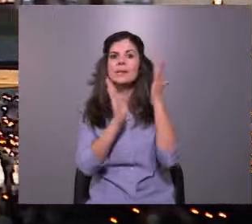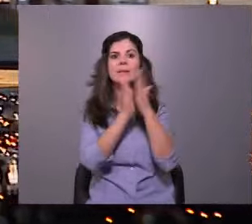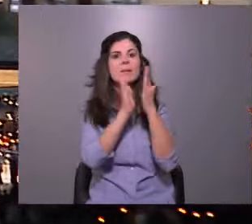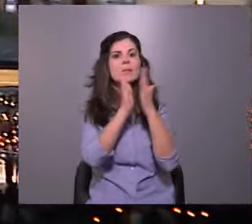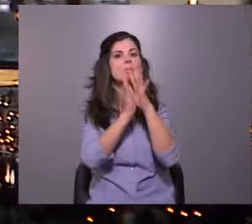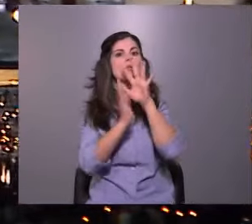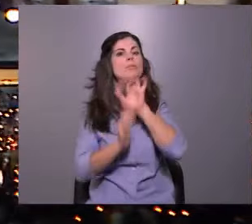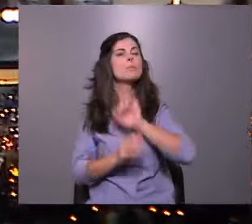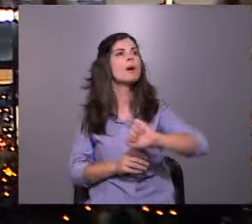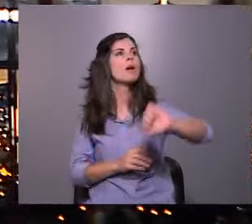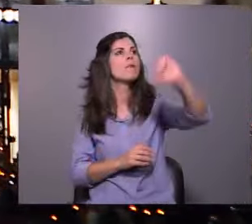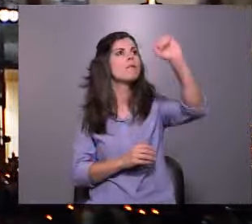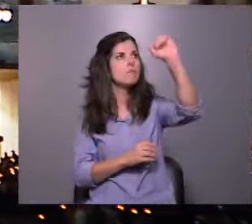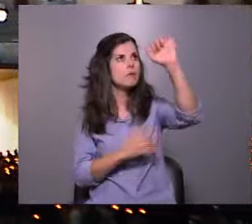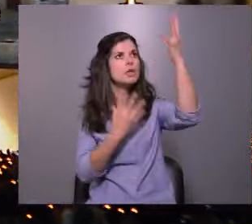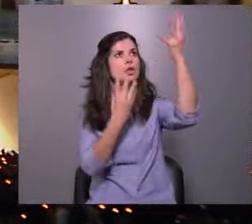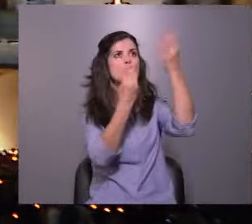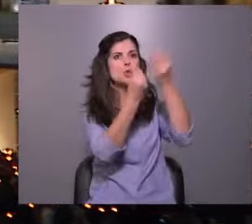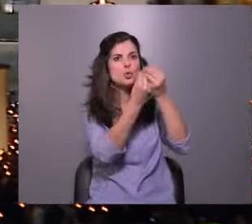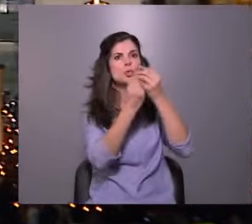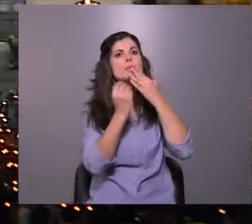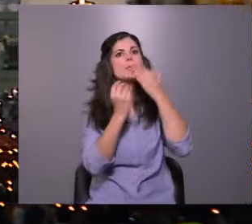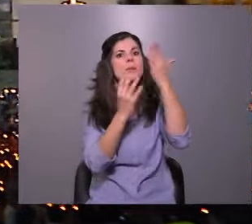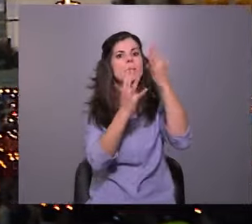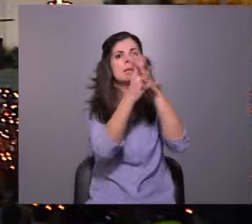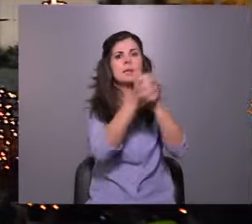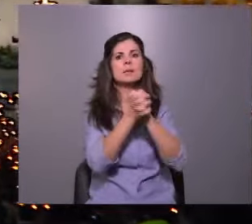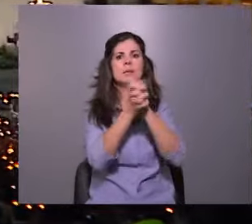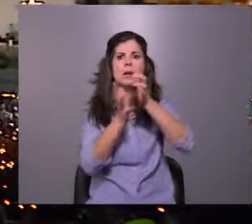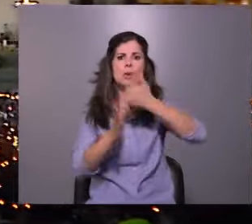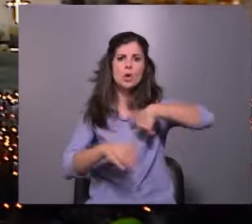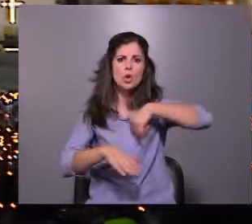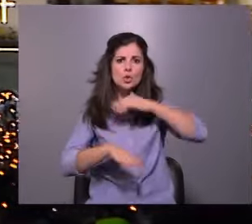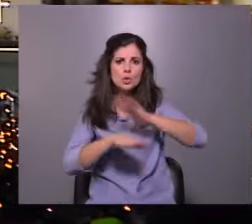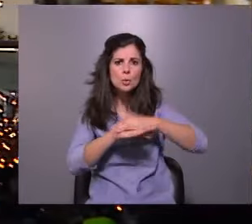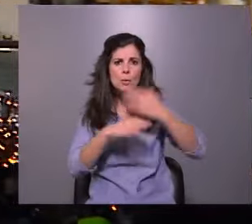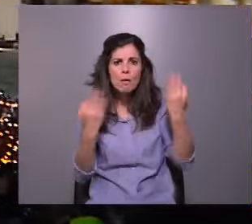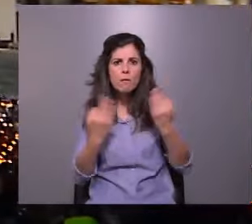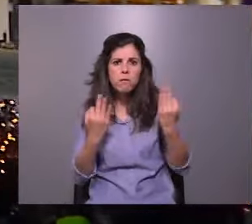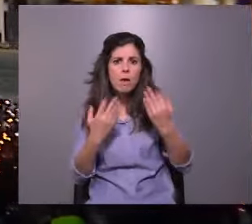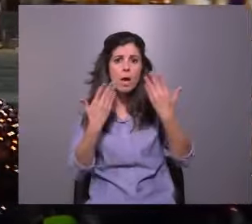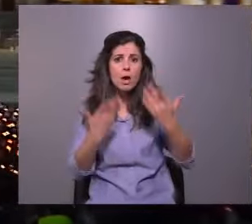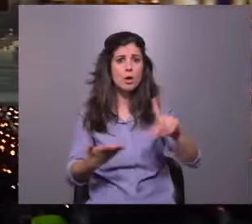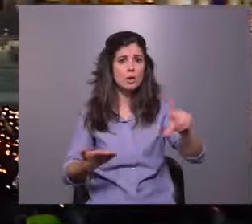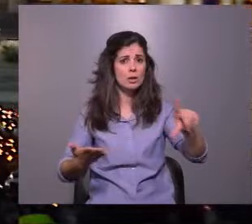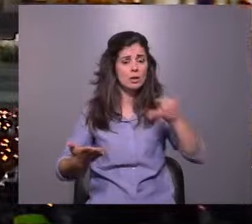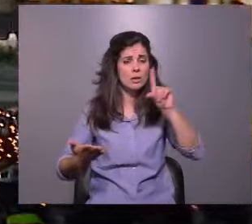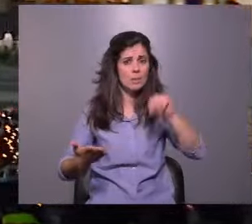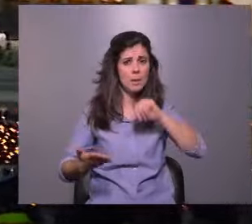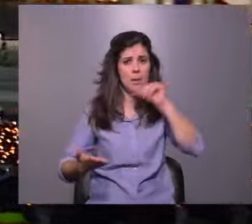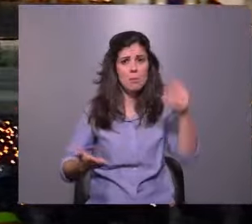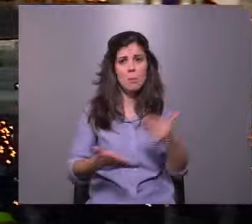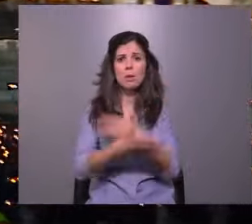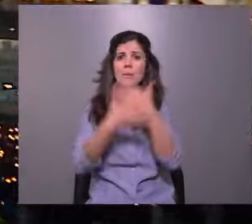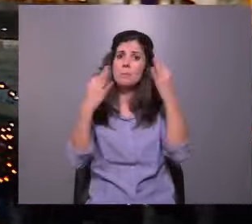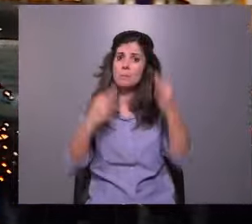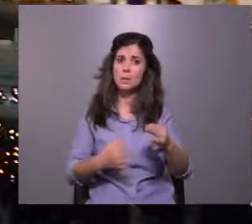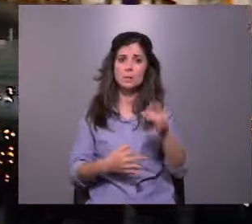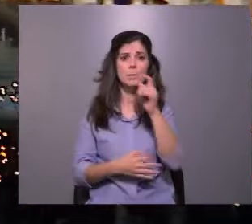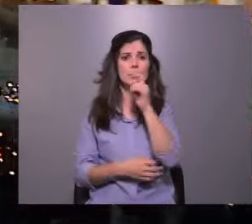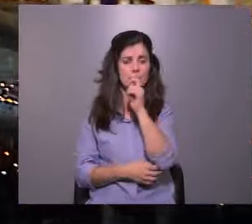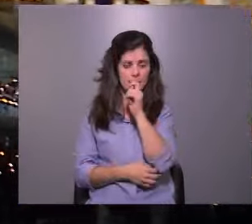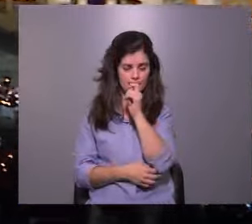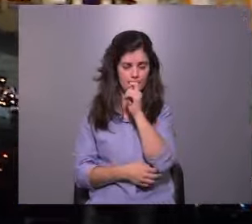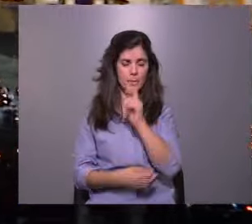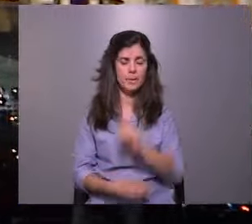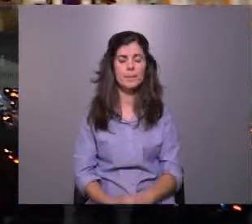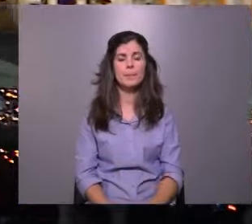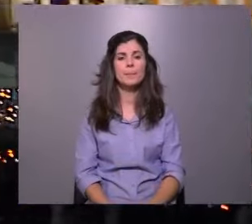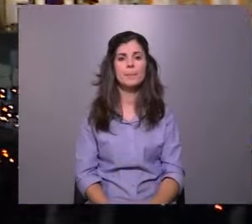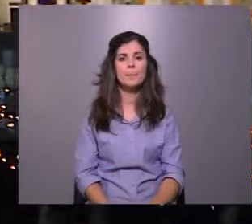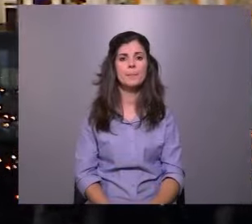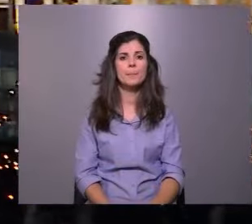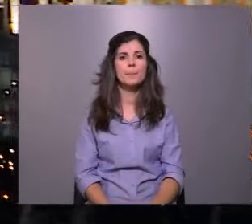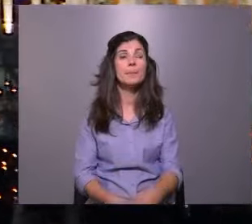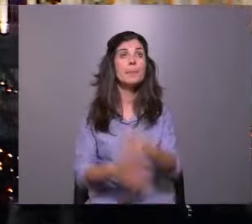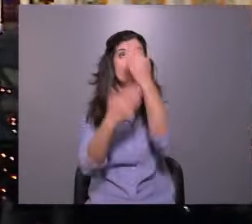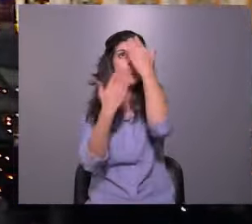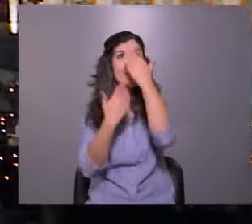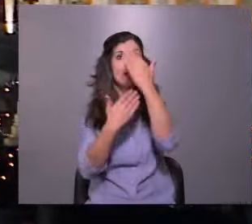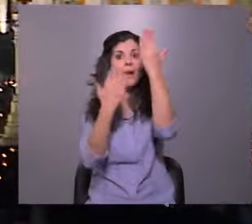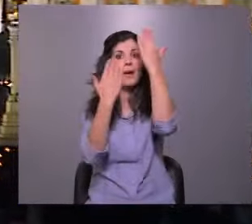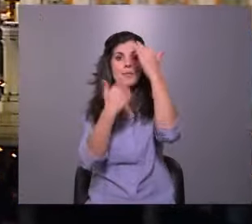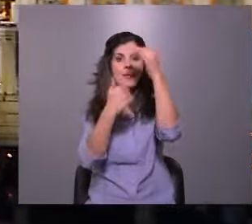Gegrüßet seist du, Maria, voll der Gnade. Der Herr ist mit dir. Du bist gebenedeit unter den Frauen,